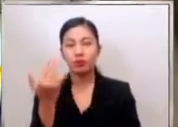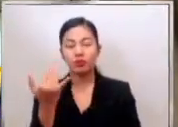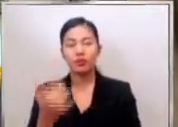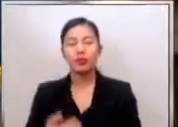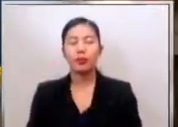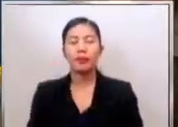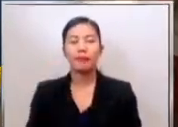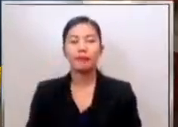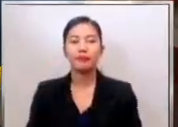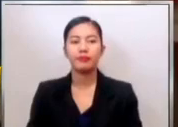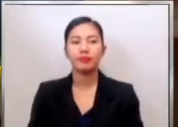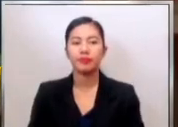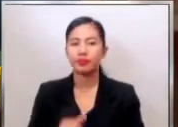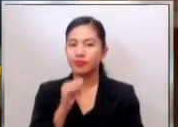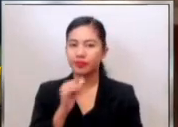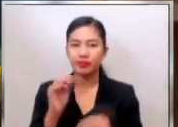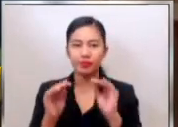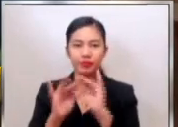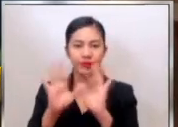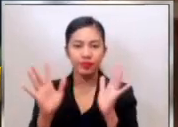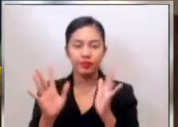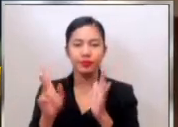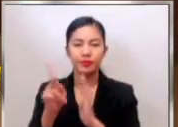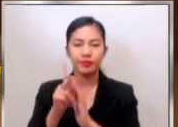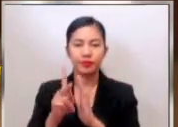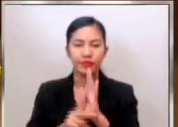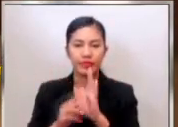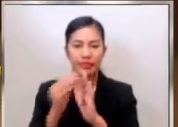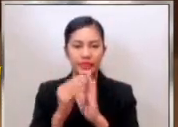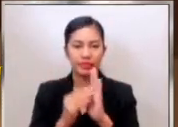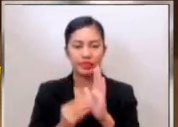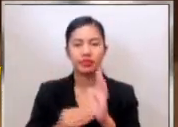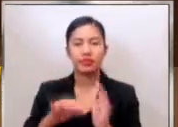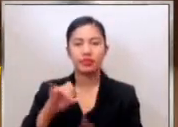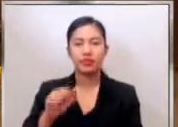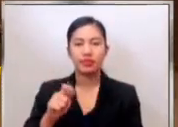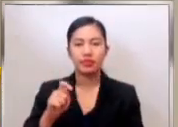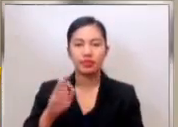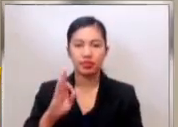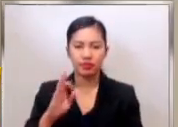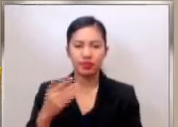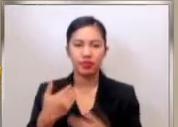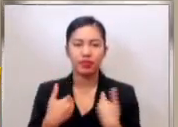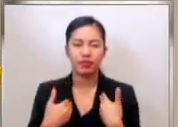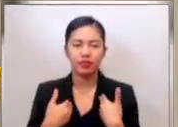naman malinaw ang provisions ng IATF na may mga ganitong